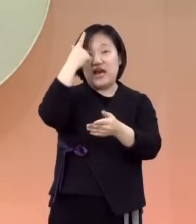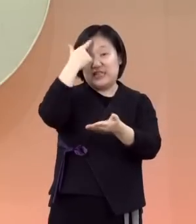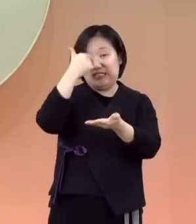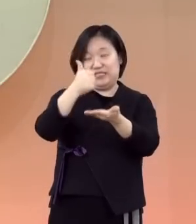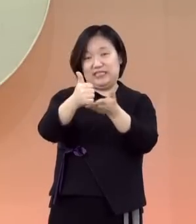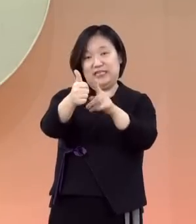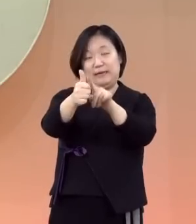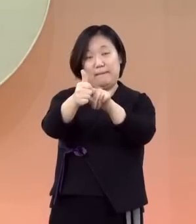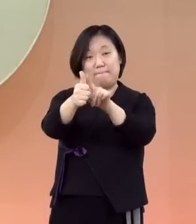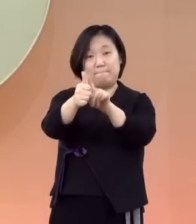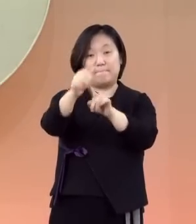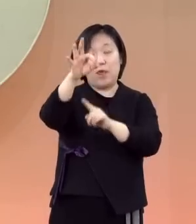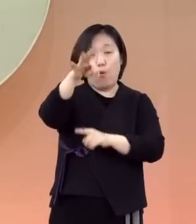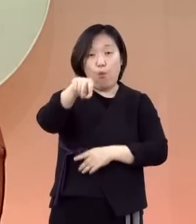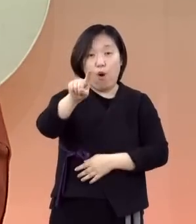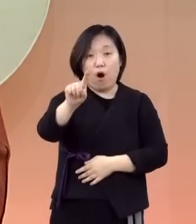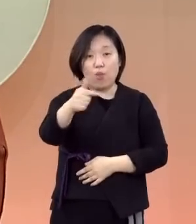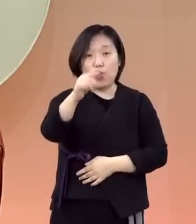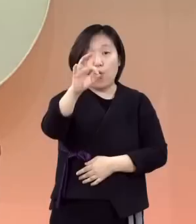과